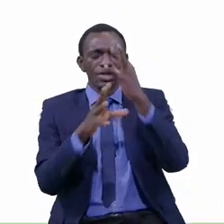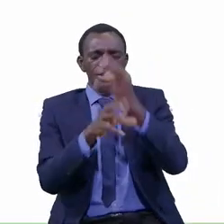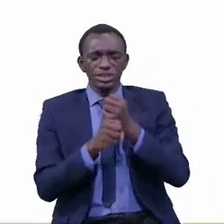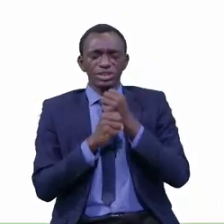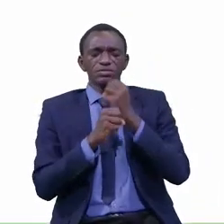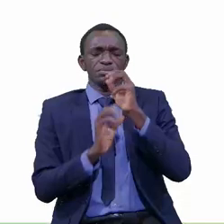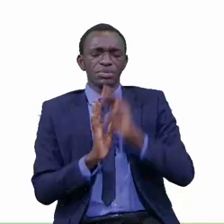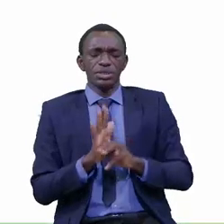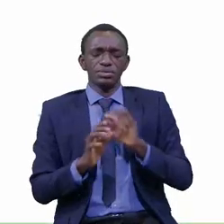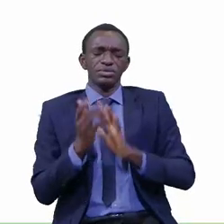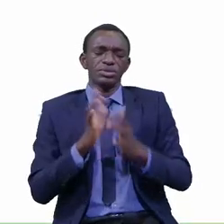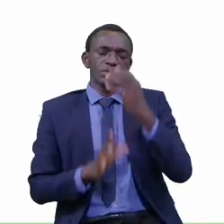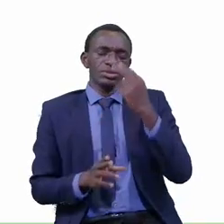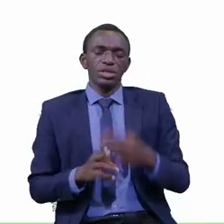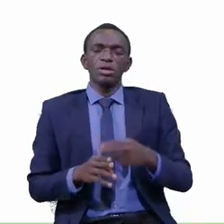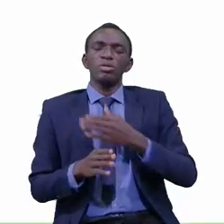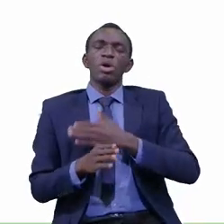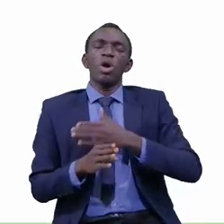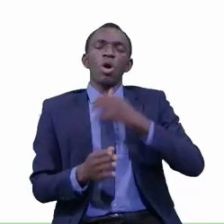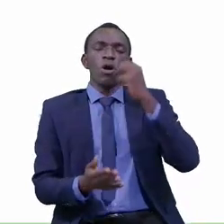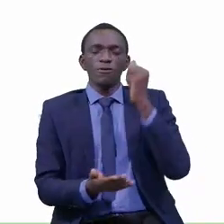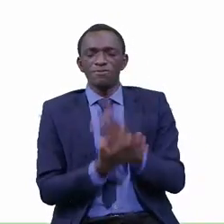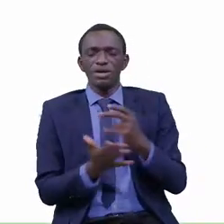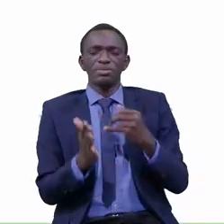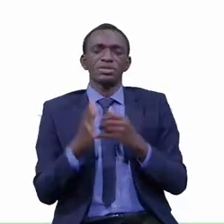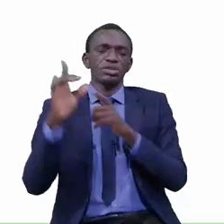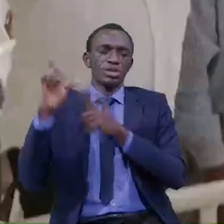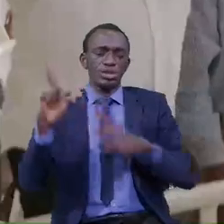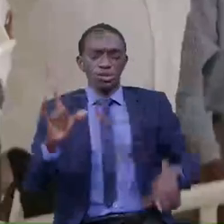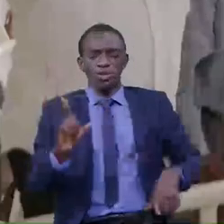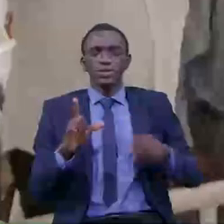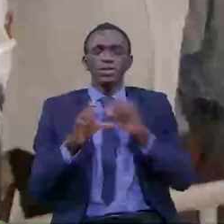Confirme le Seigneur. Au nom de Jésus,